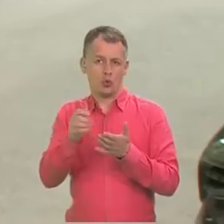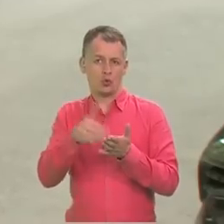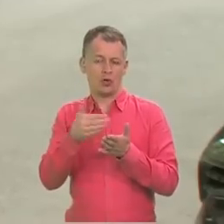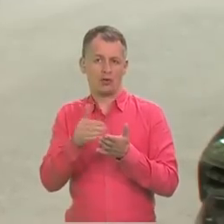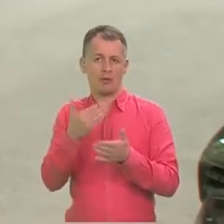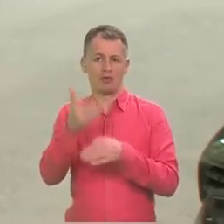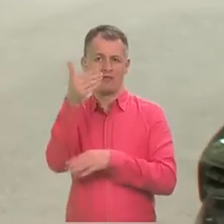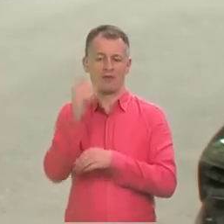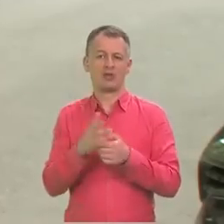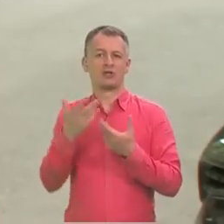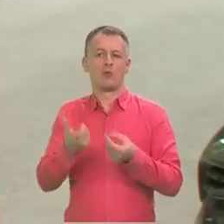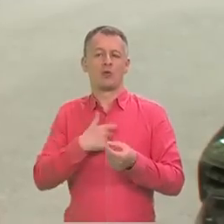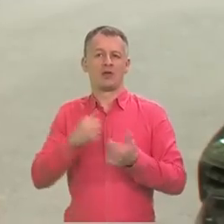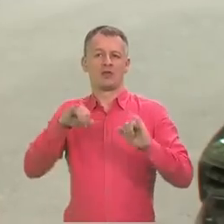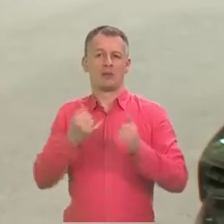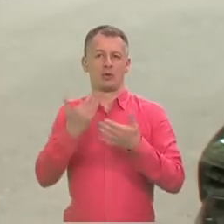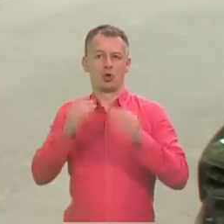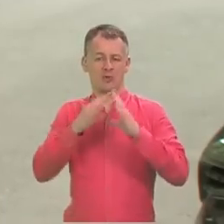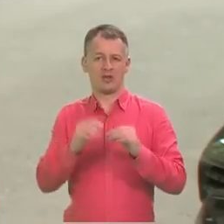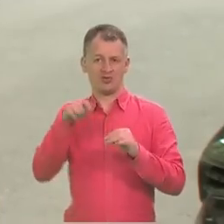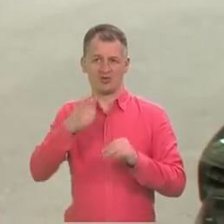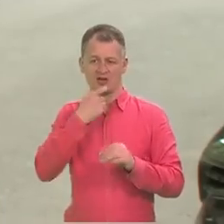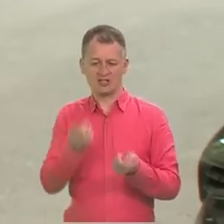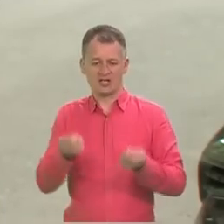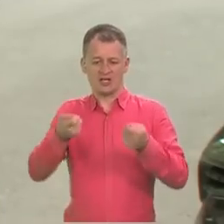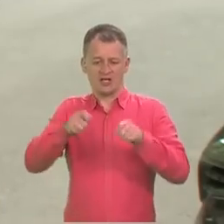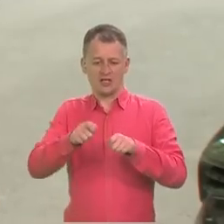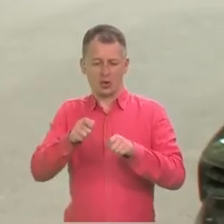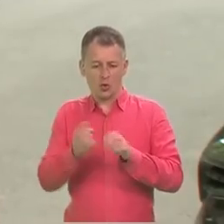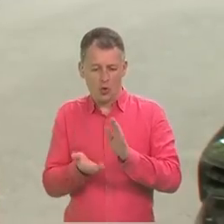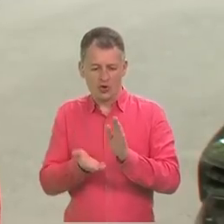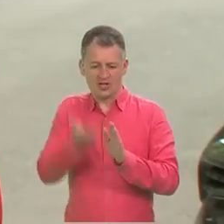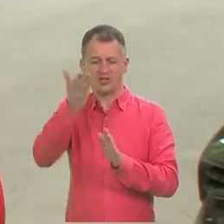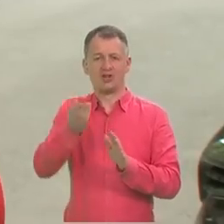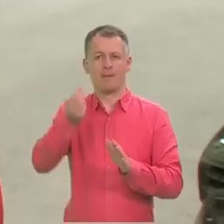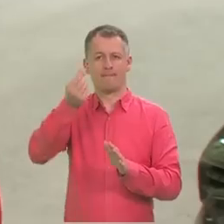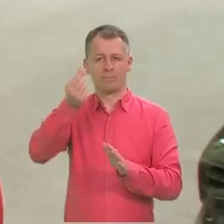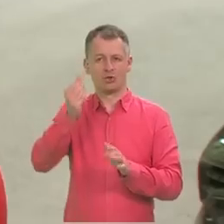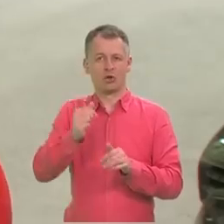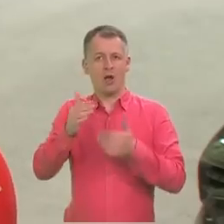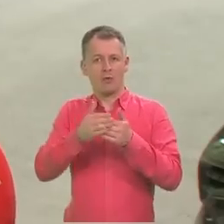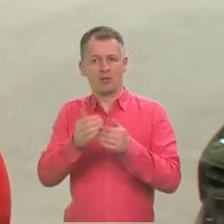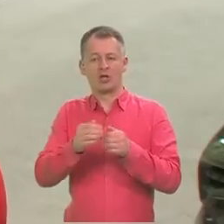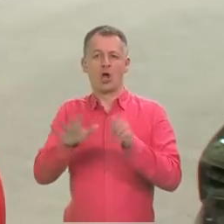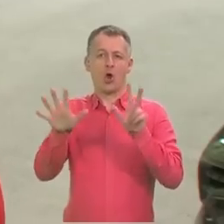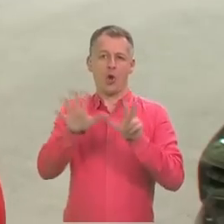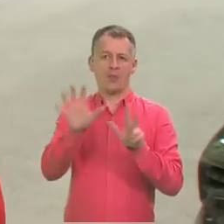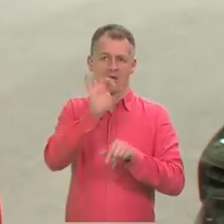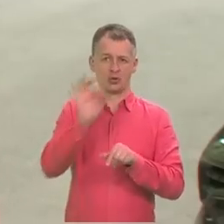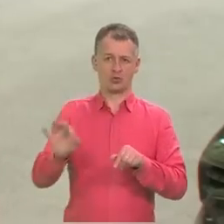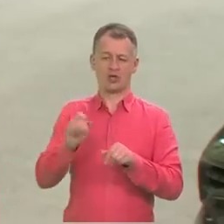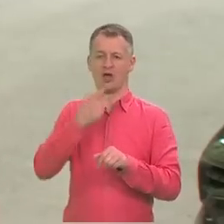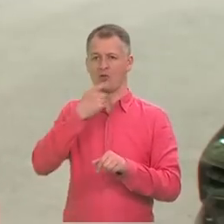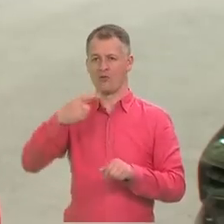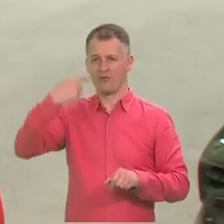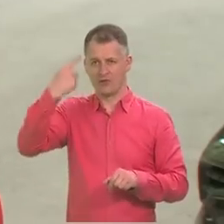în România este să încheiem acest an cu o creștere generală a prețurilor undeva în jur de 8%, anul